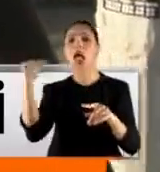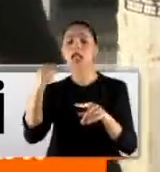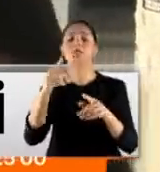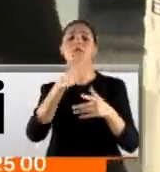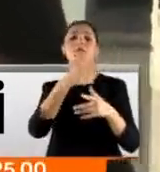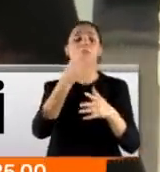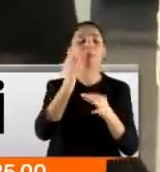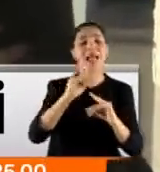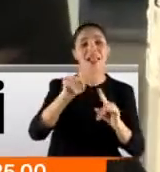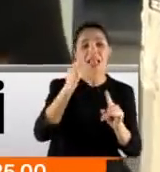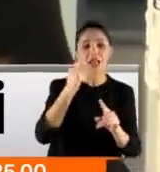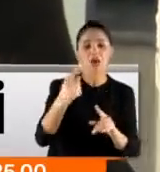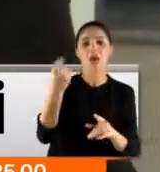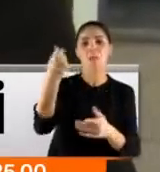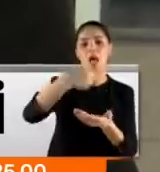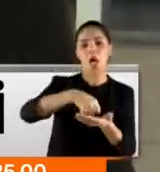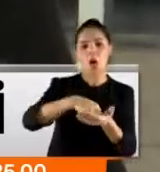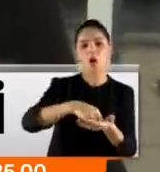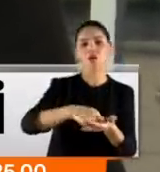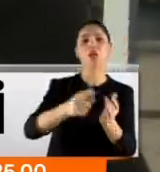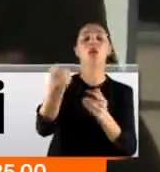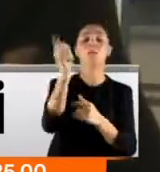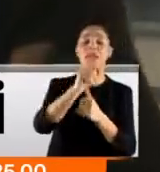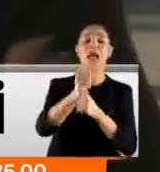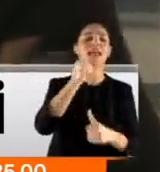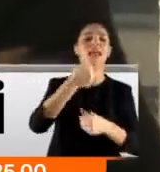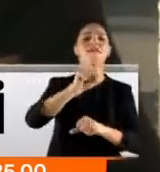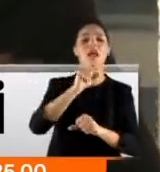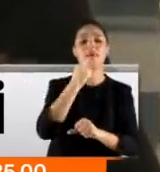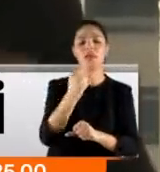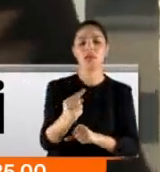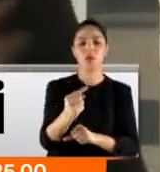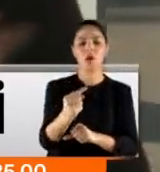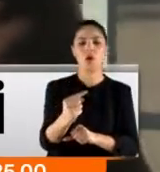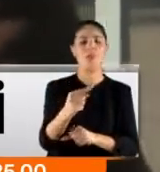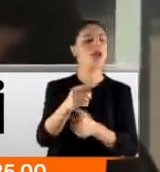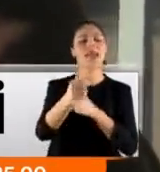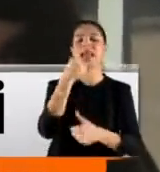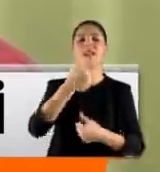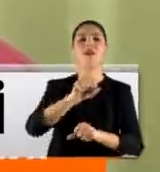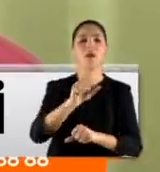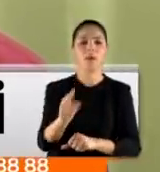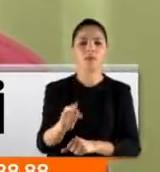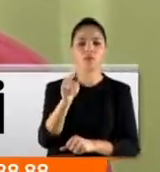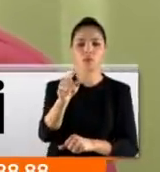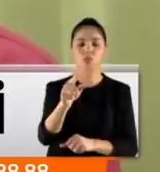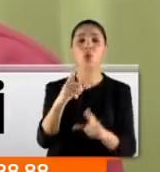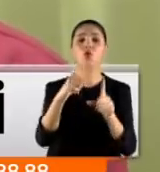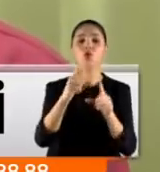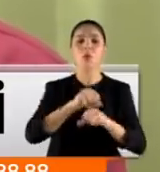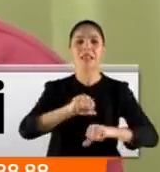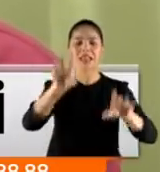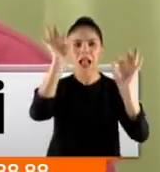belli olmadığı için ücretin alındığını ve bilahare de iade edilmediği söylendi. İade de etmediler. Hayır, etmemişler. Aslında bu durum